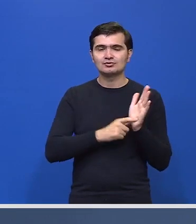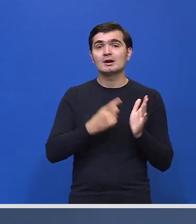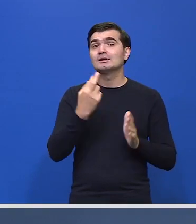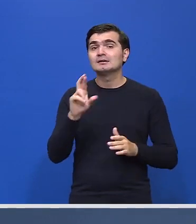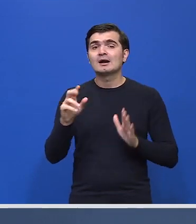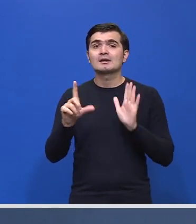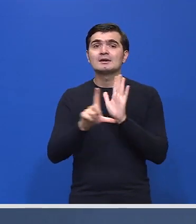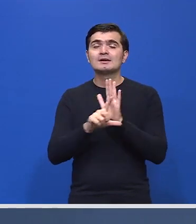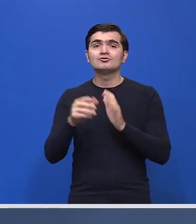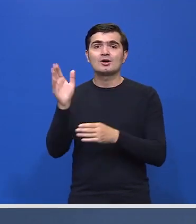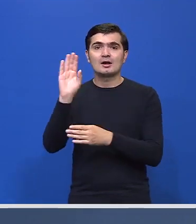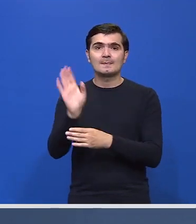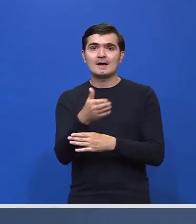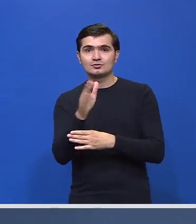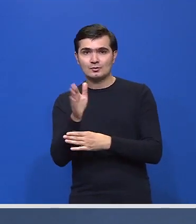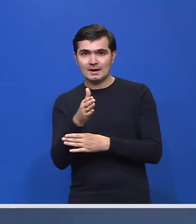națională se referă la